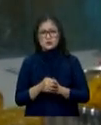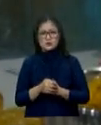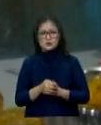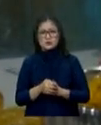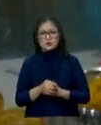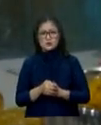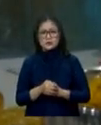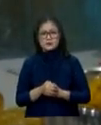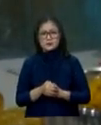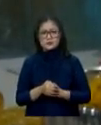inws melaporkan